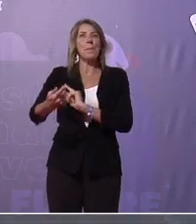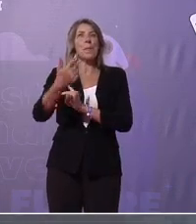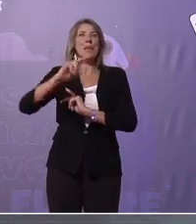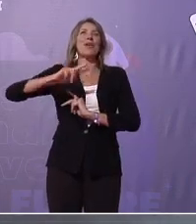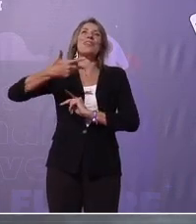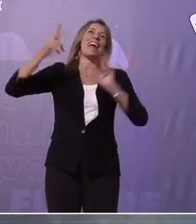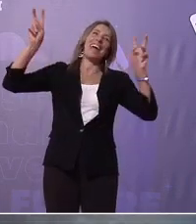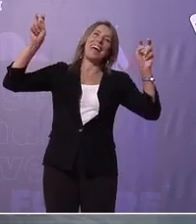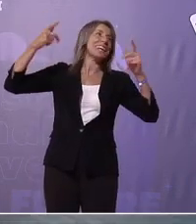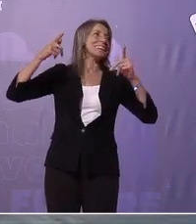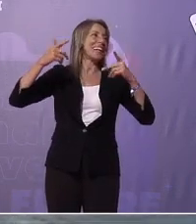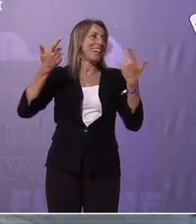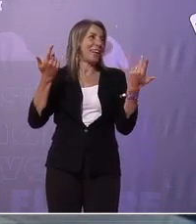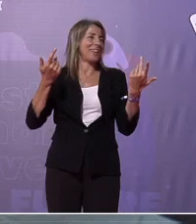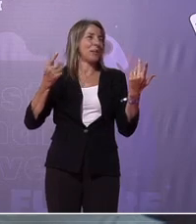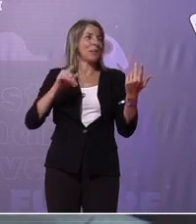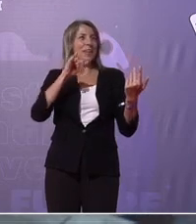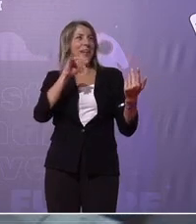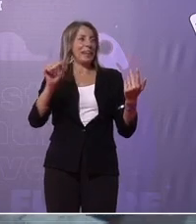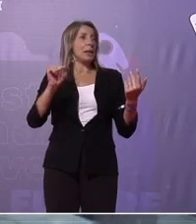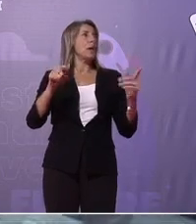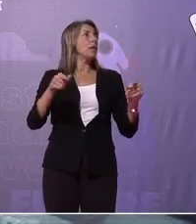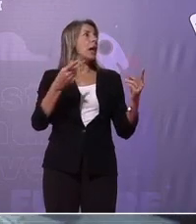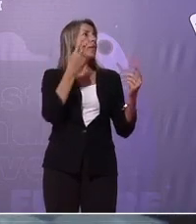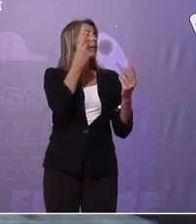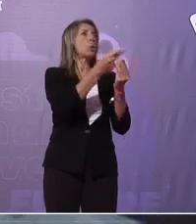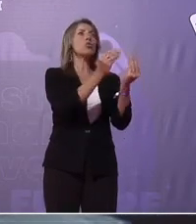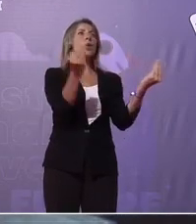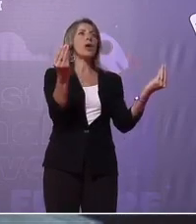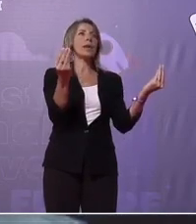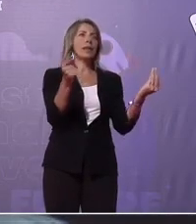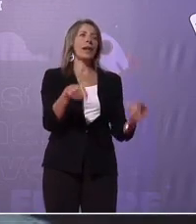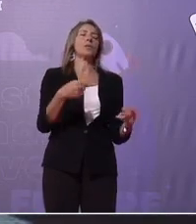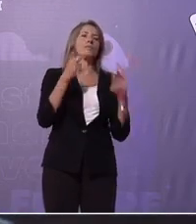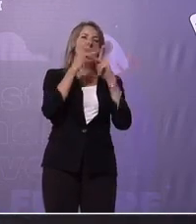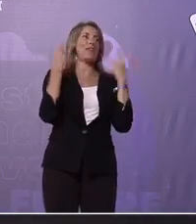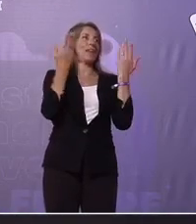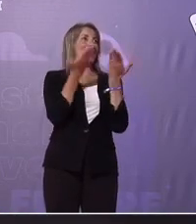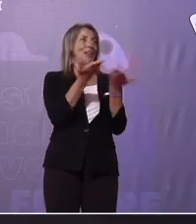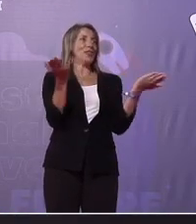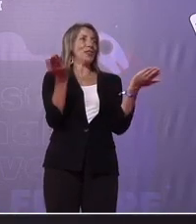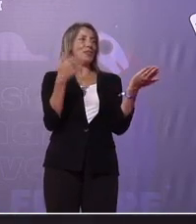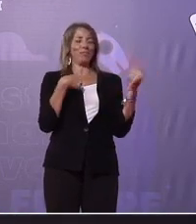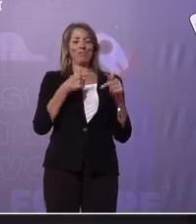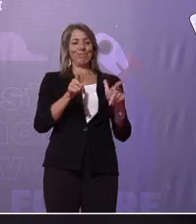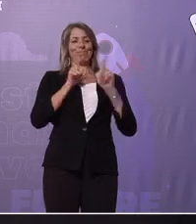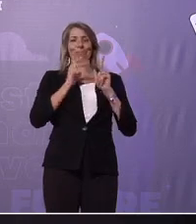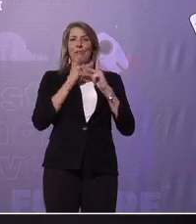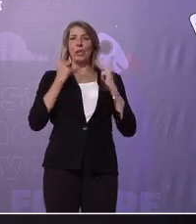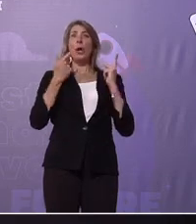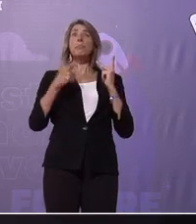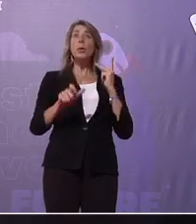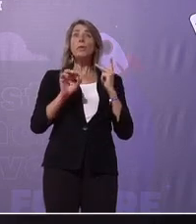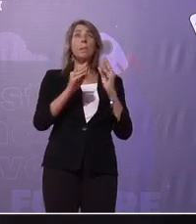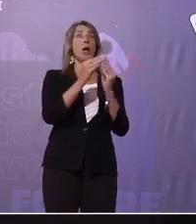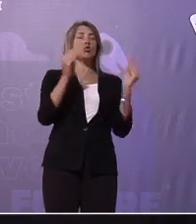Poi molti giovani qua e questo mi rende molto felice mi rende molto felice perché i giovani sono coloro che porteranno avanti queste innovazioni